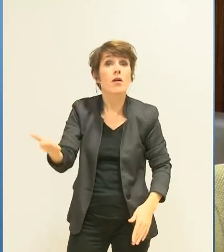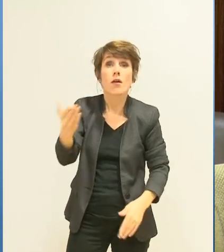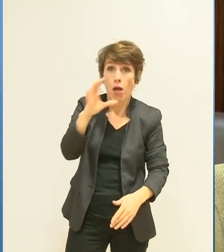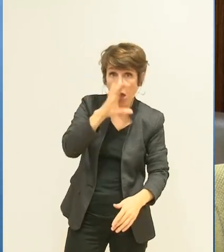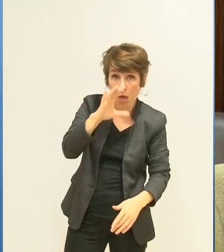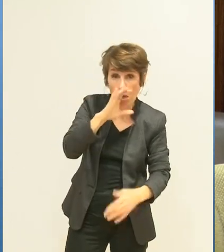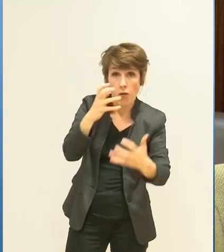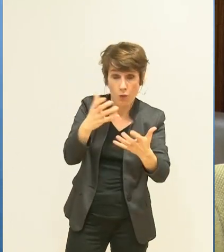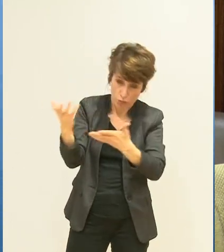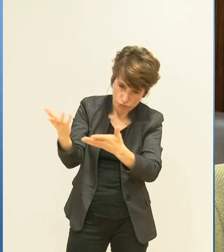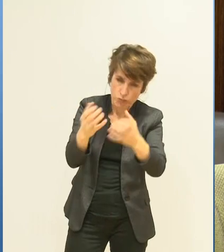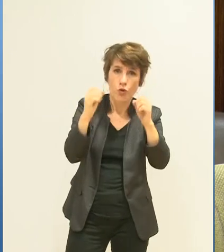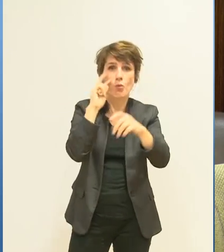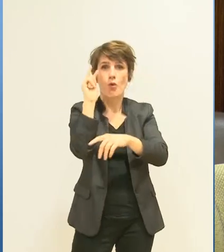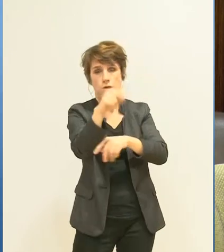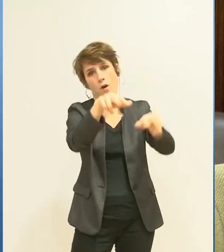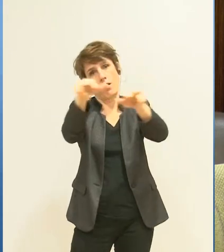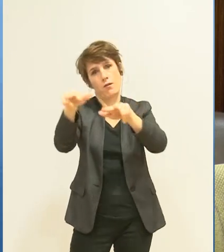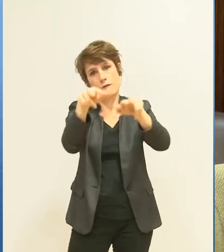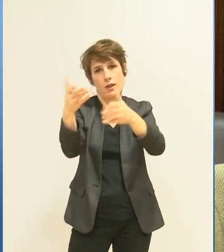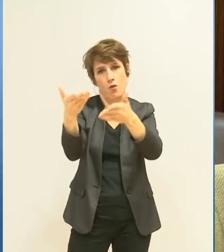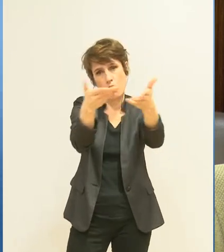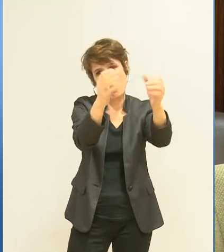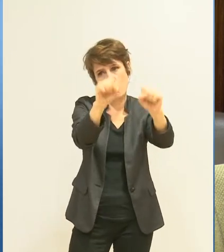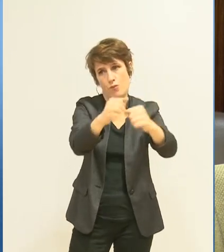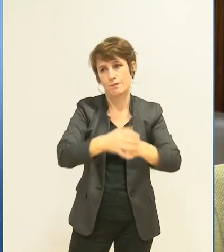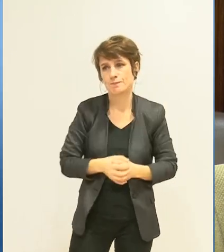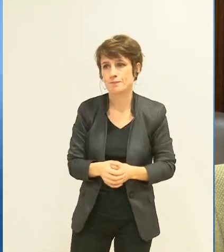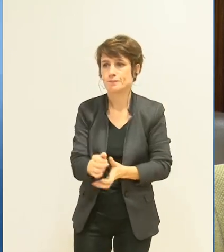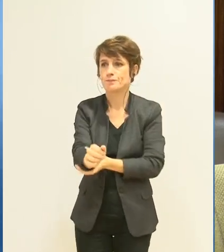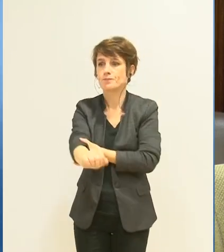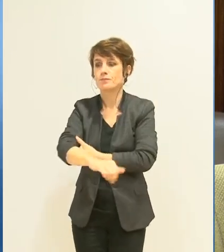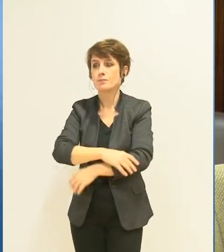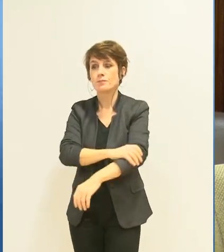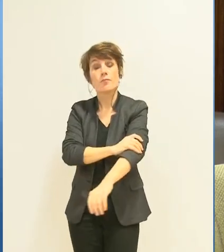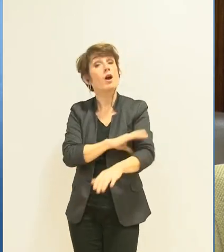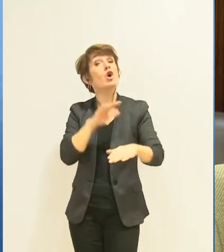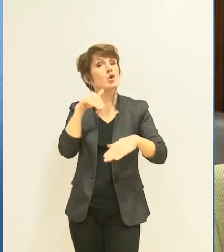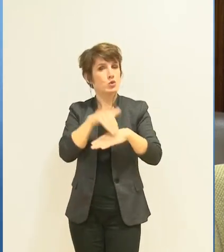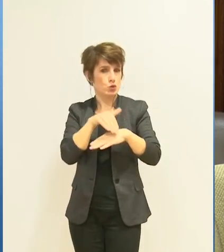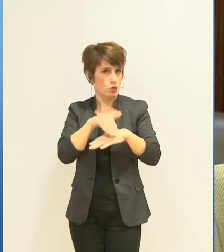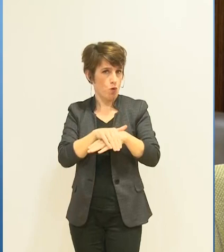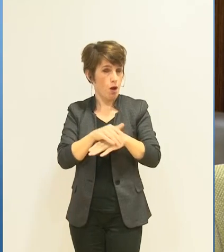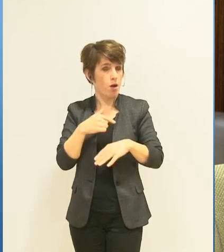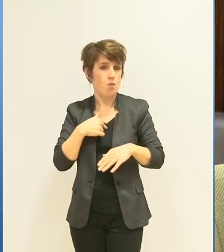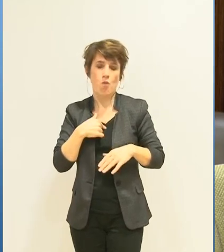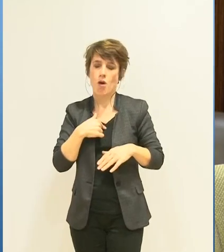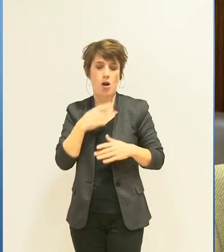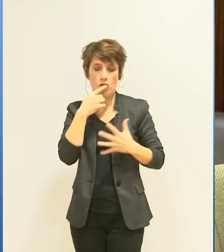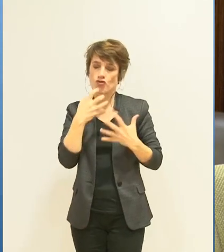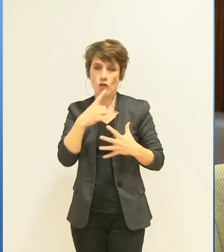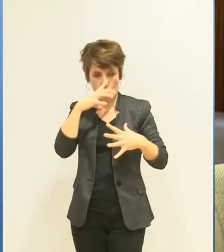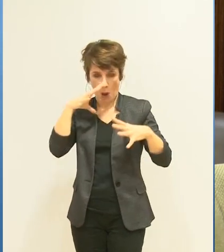qui éventuellement s'intéresserait à notre intervention ce soir je m'attarderai à l'essentiel du moins à ceux qui